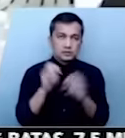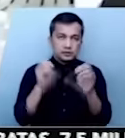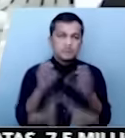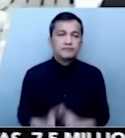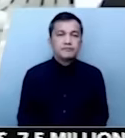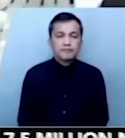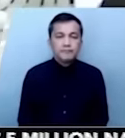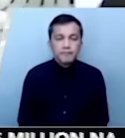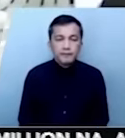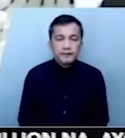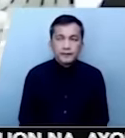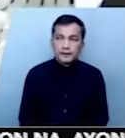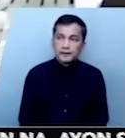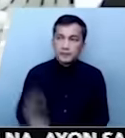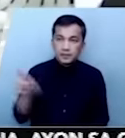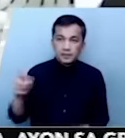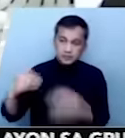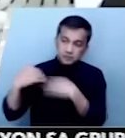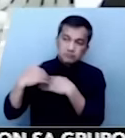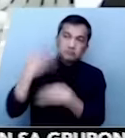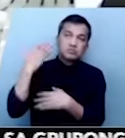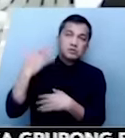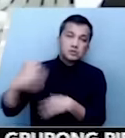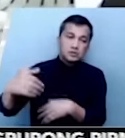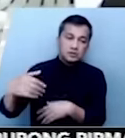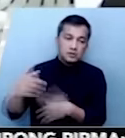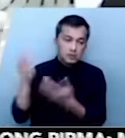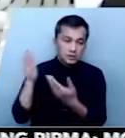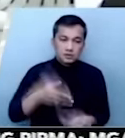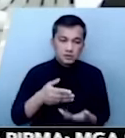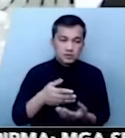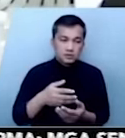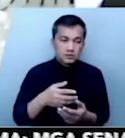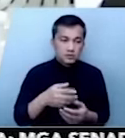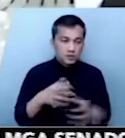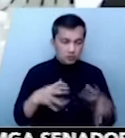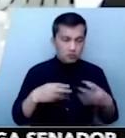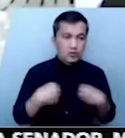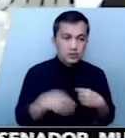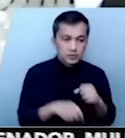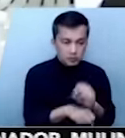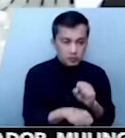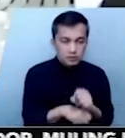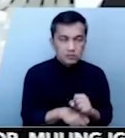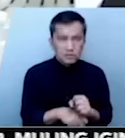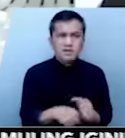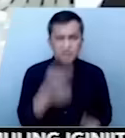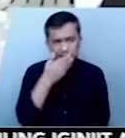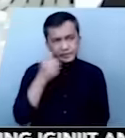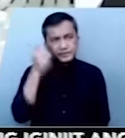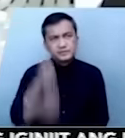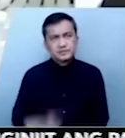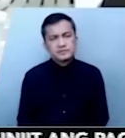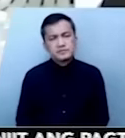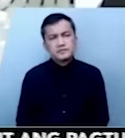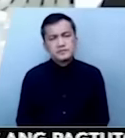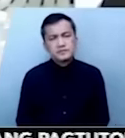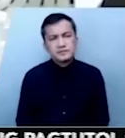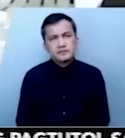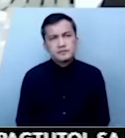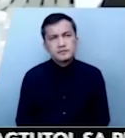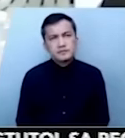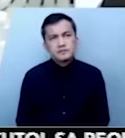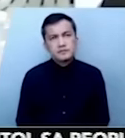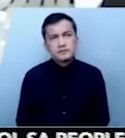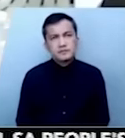merong silang papadalang mga kukuha ng task na yun, mas maganda kasi mas yun yung